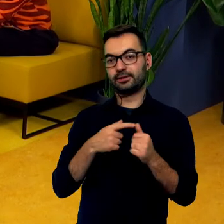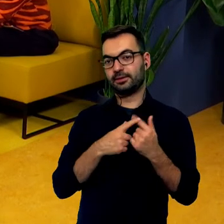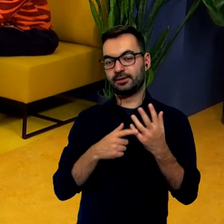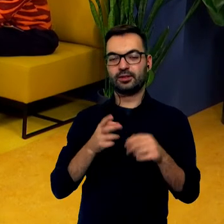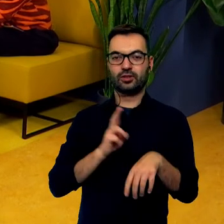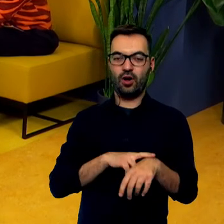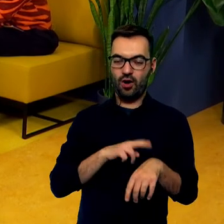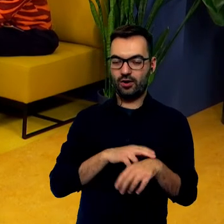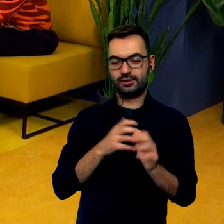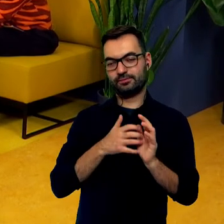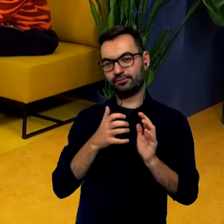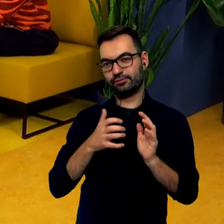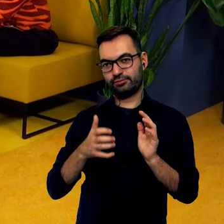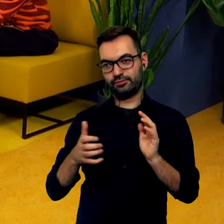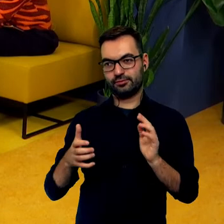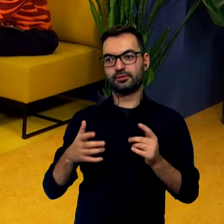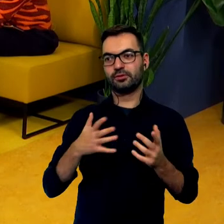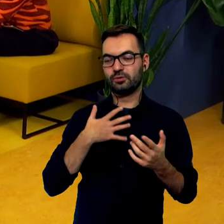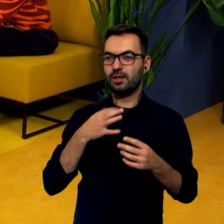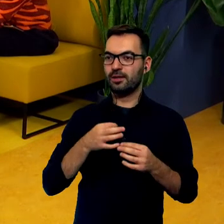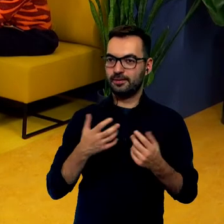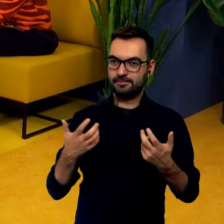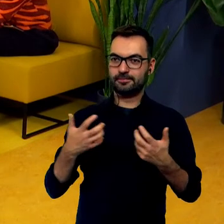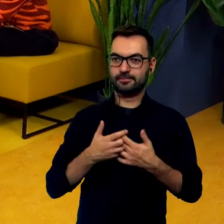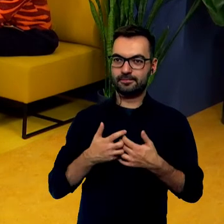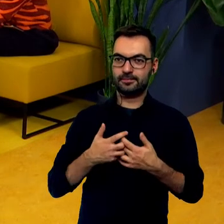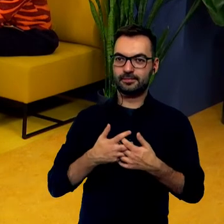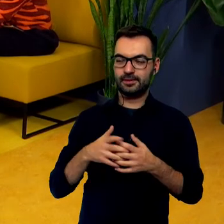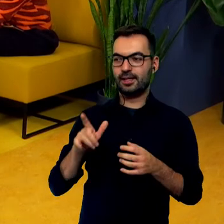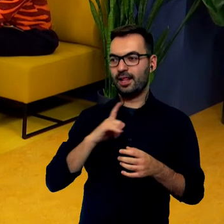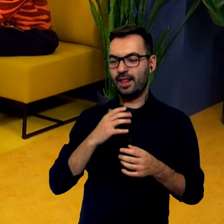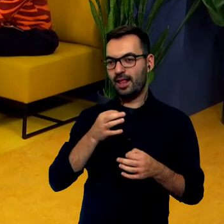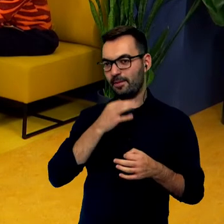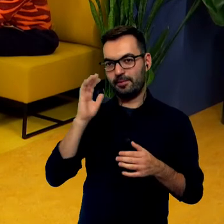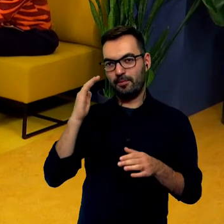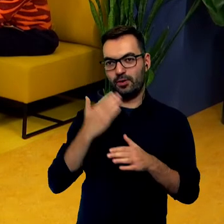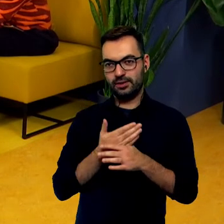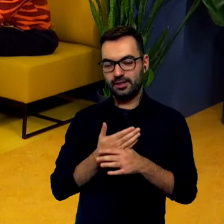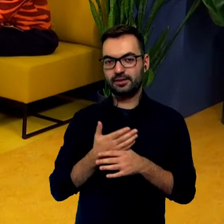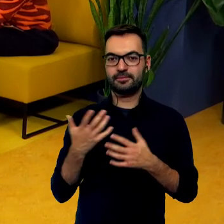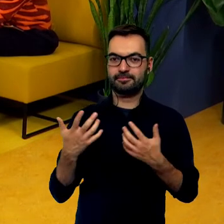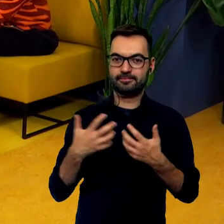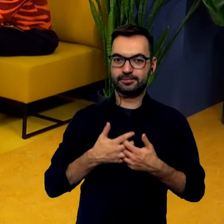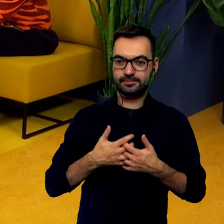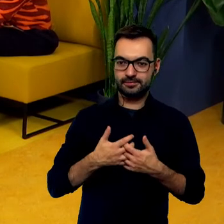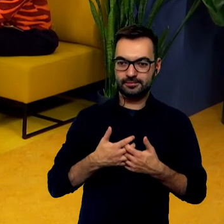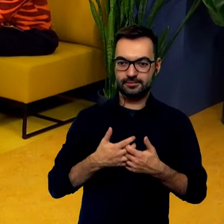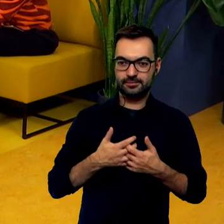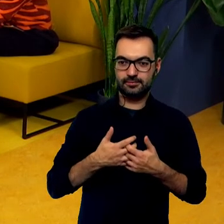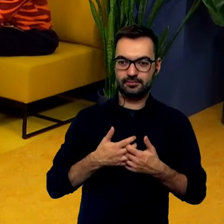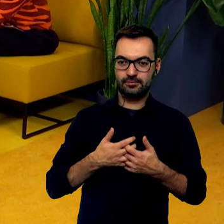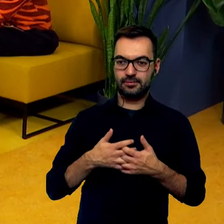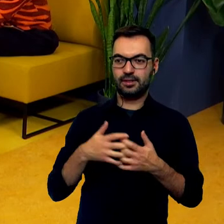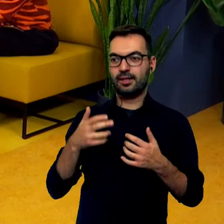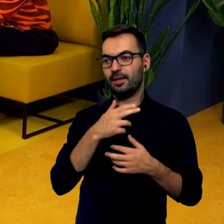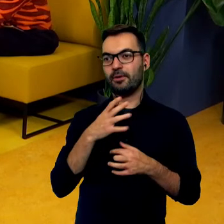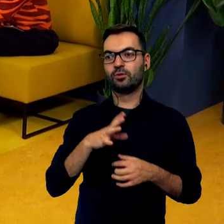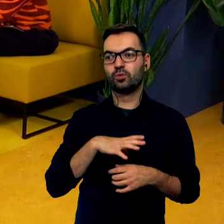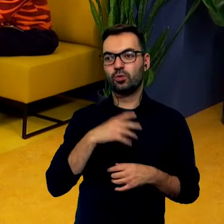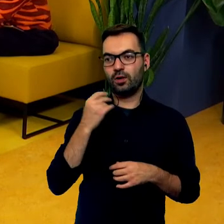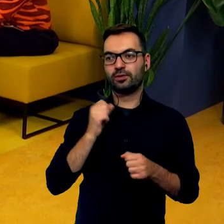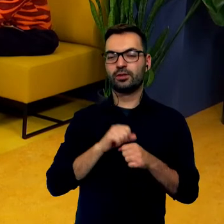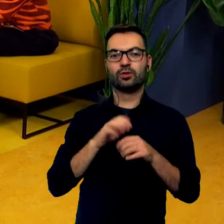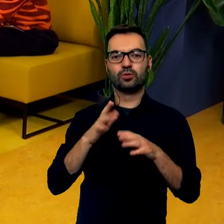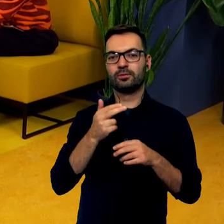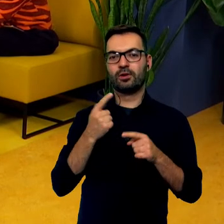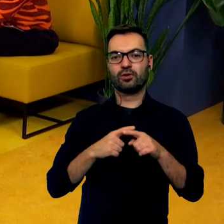tych godzin i tak też się coraz lepiej jakoś wewnętrznie poznawaliśmy, no to ten temat właśnie takiej duchowości, tam jest